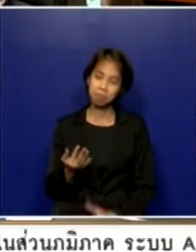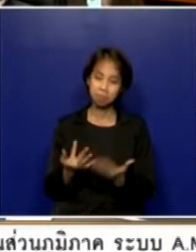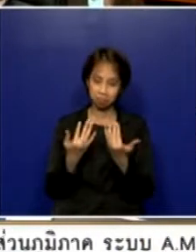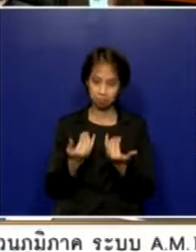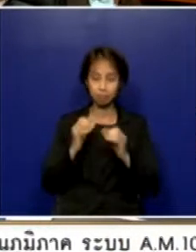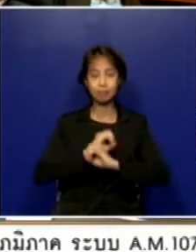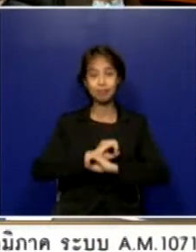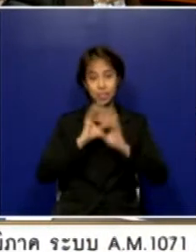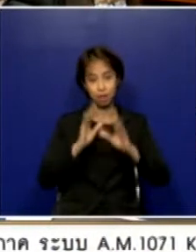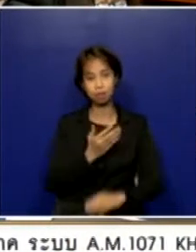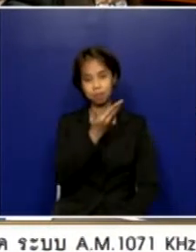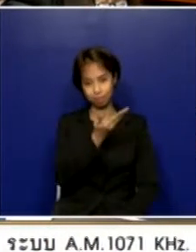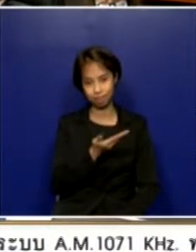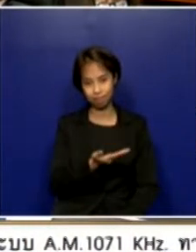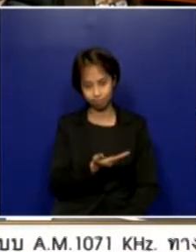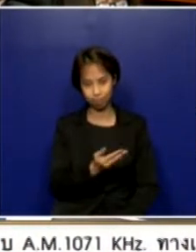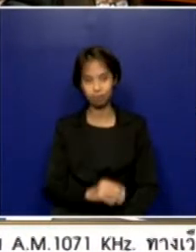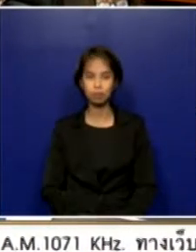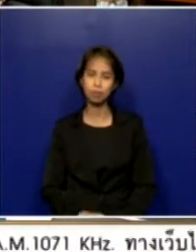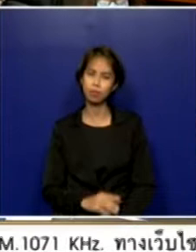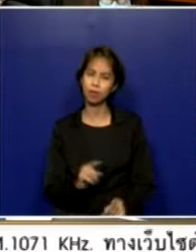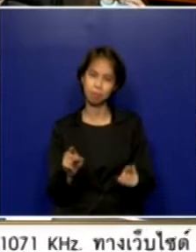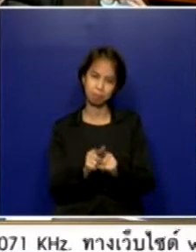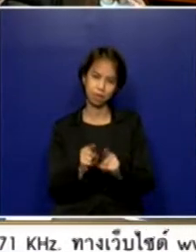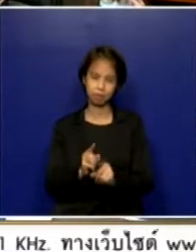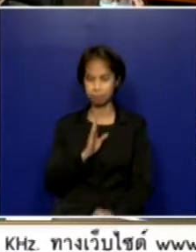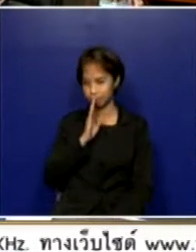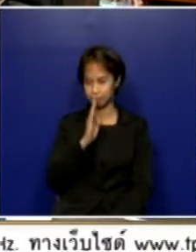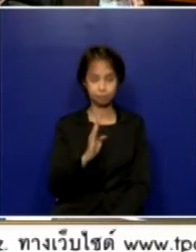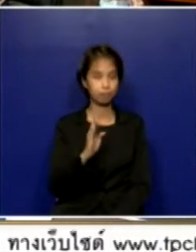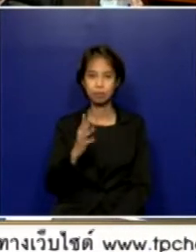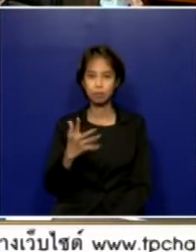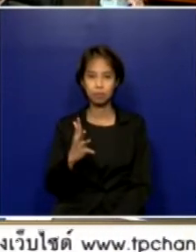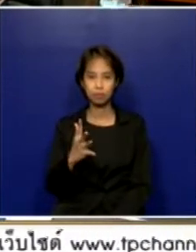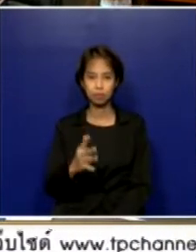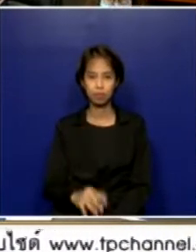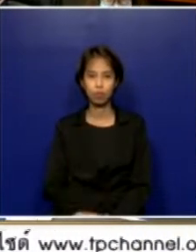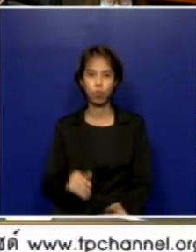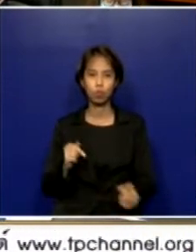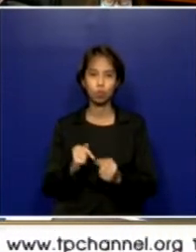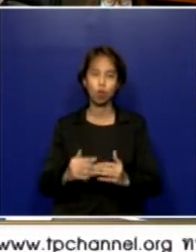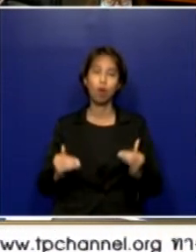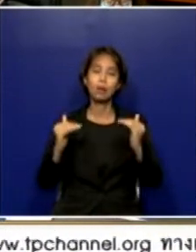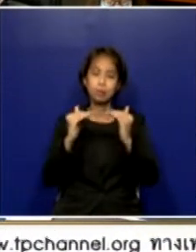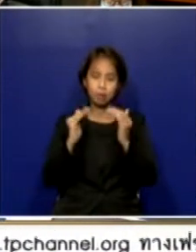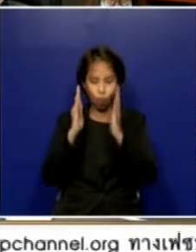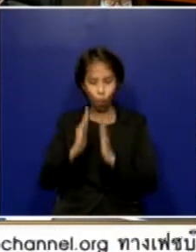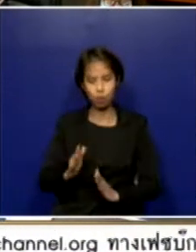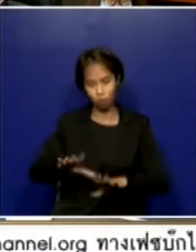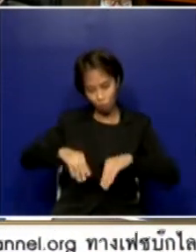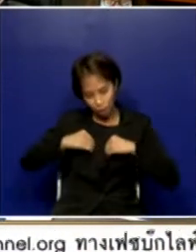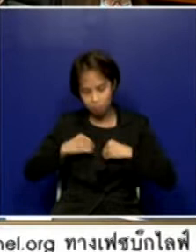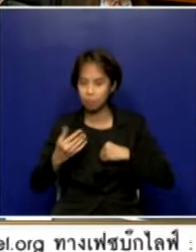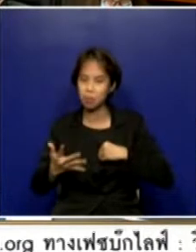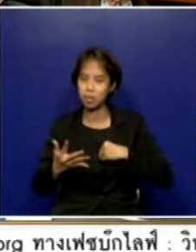ตั้งคำถามกันว่าเป็นการเอื้อประโยชน์ให้กับคนที่เป็นพวกพ้องของตัวเองหรือไม่คุณณัฐพลได้ตอบใจประเด็นนี้นะครับกรณี